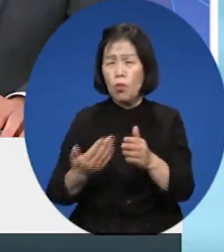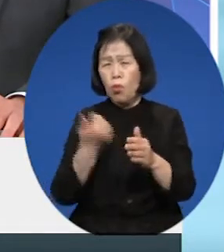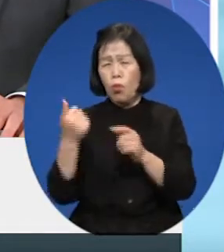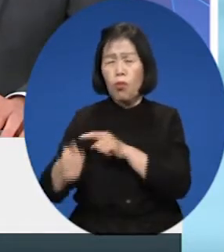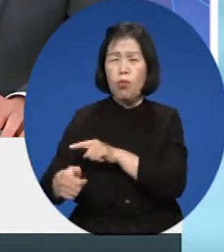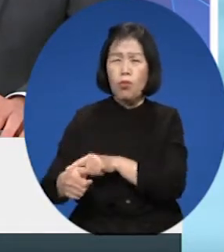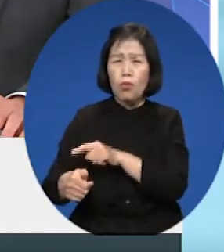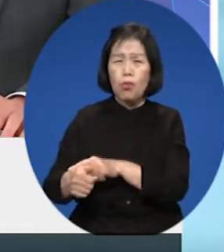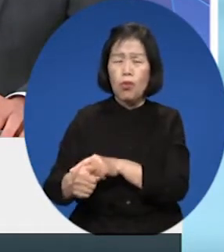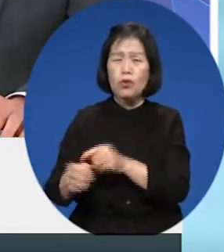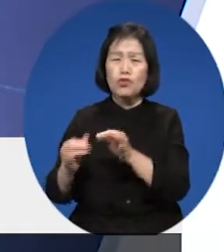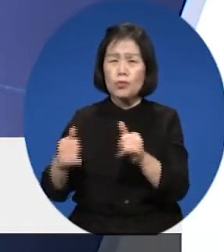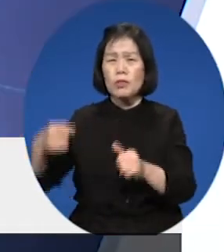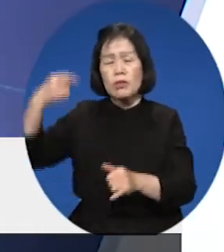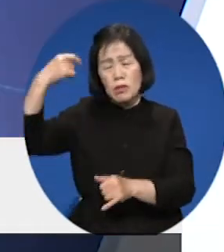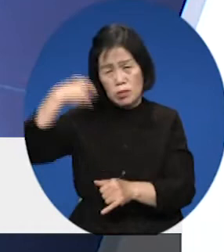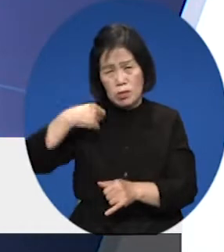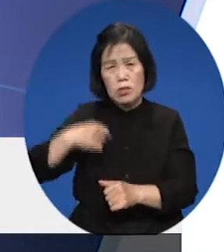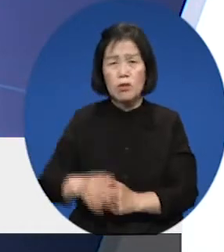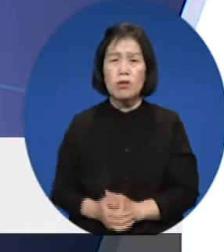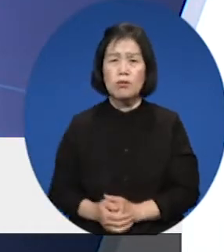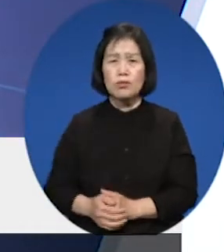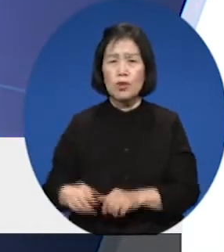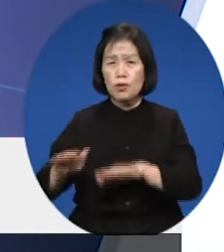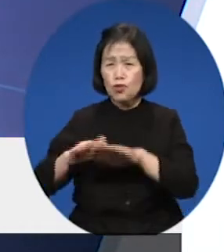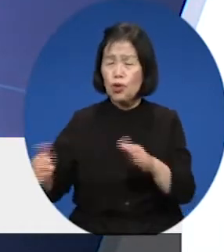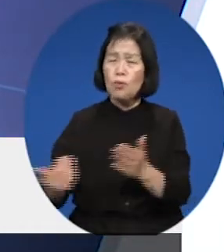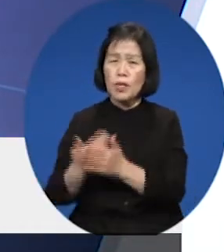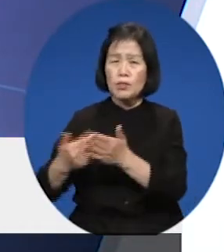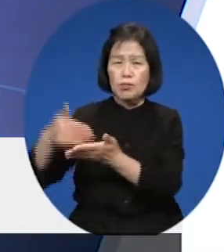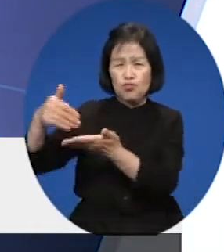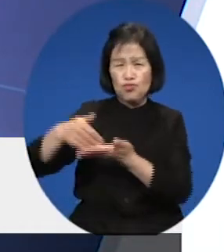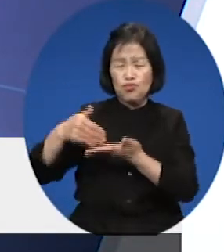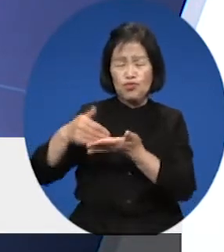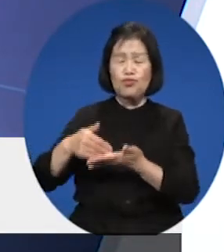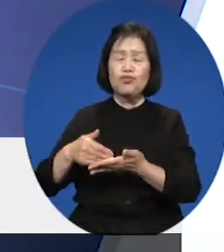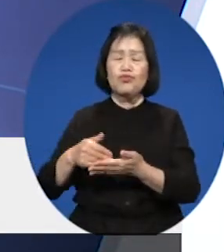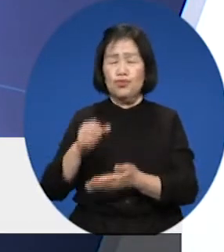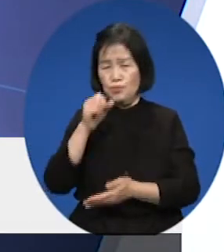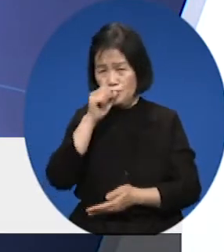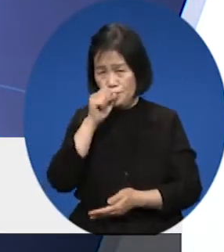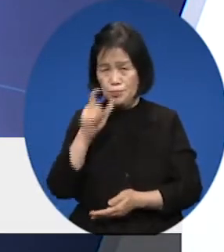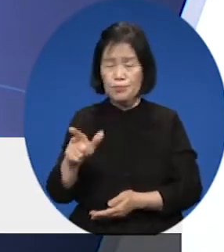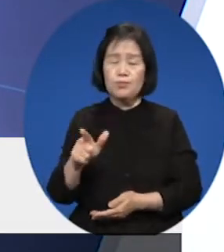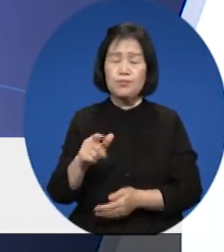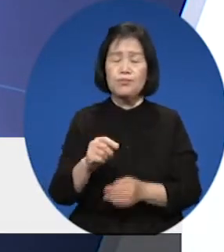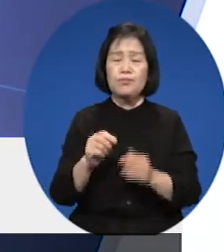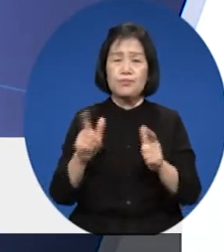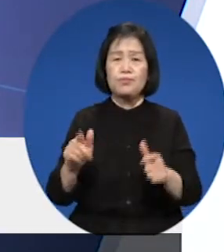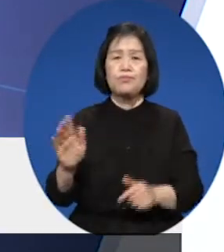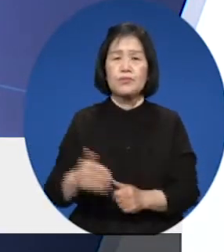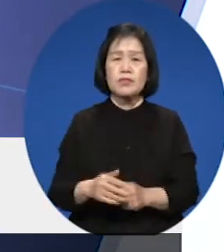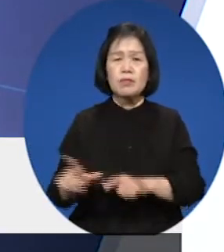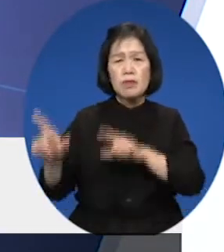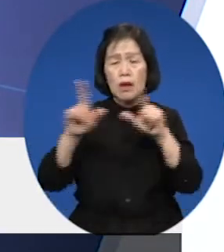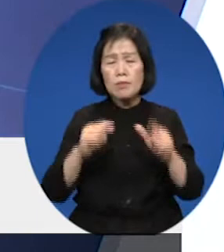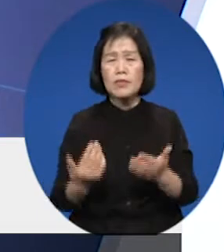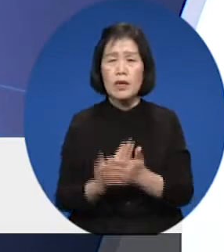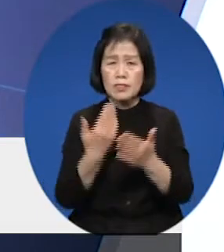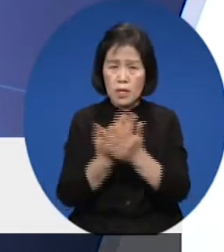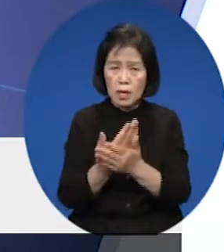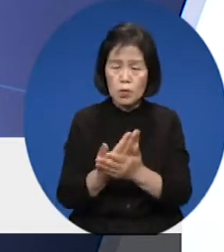뜻한 아 주민들이 느끼면서 균형발전 요구가 높아지기 시작한 계기가 되었습니다 주민들의 삶의 질 향상과